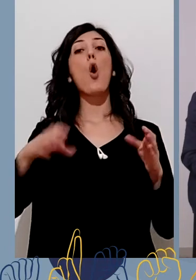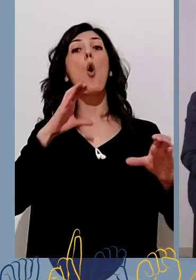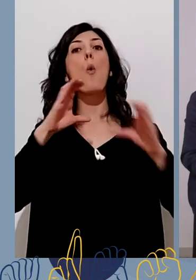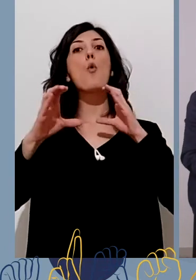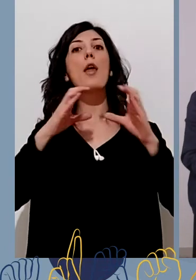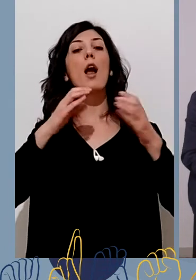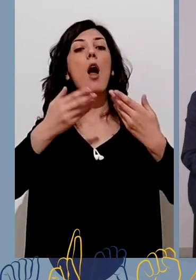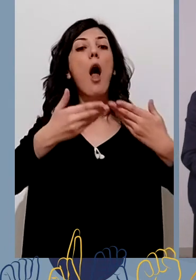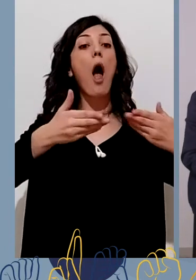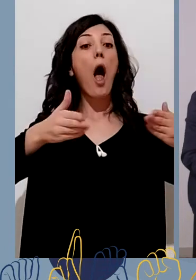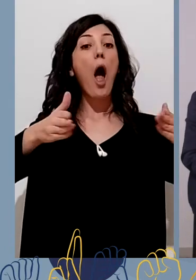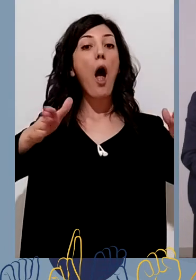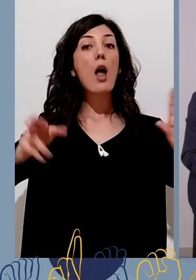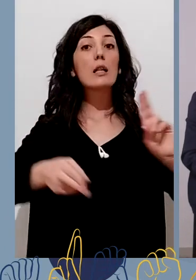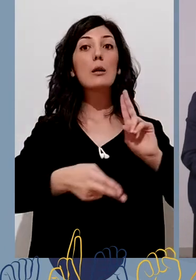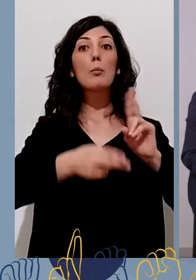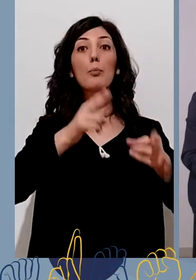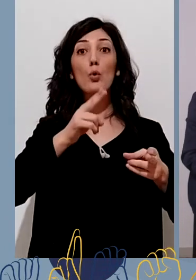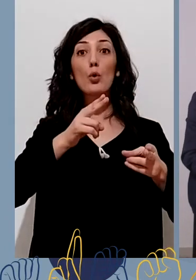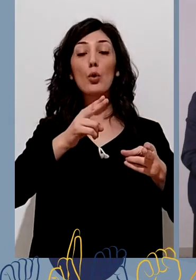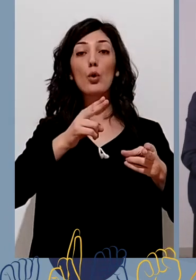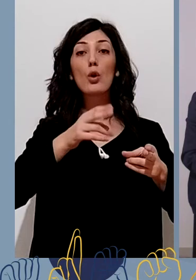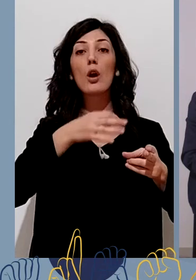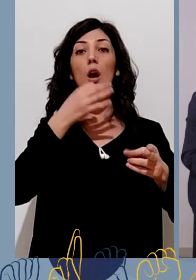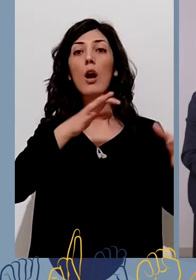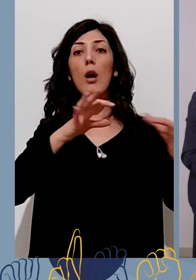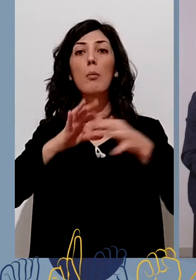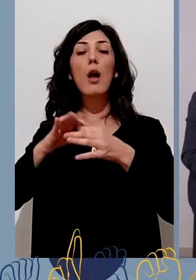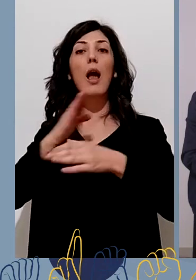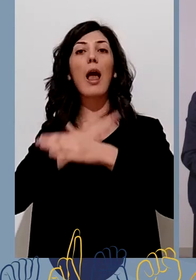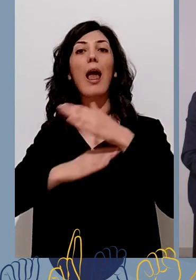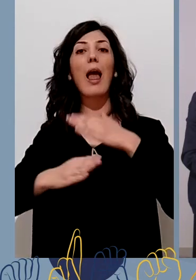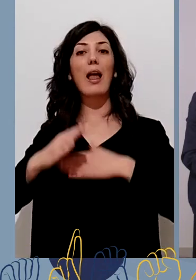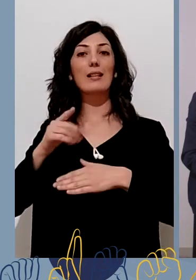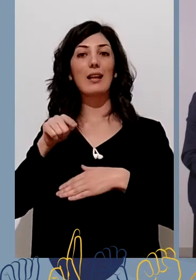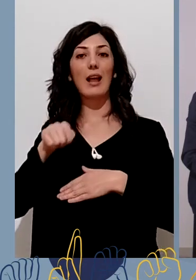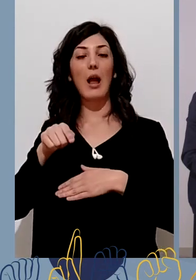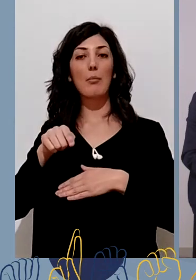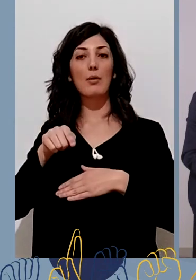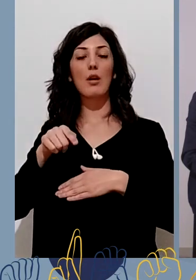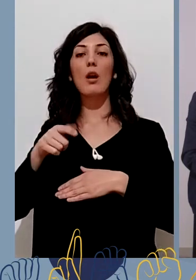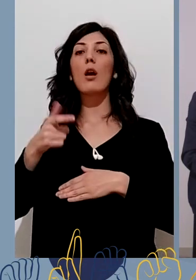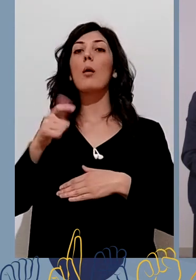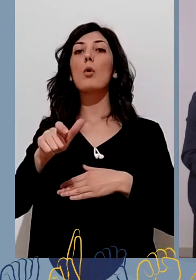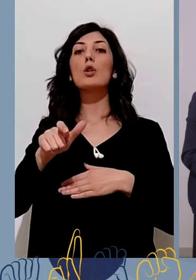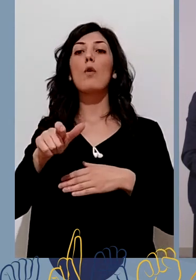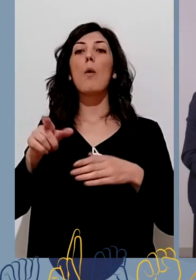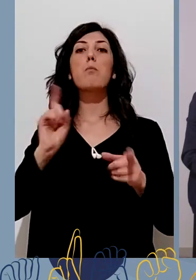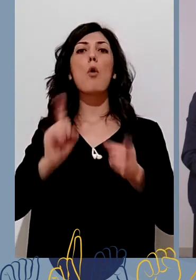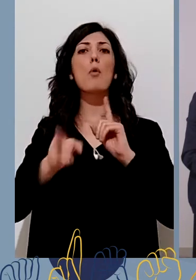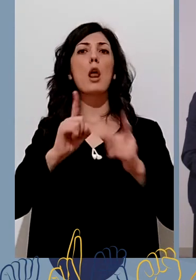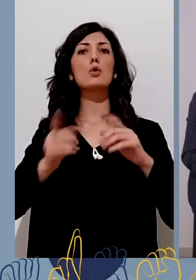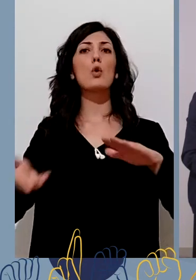essere considerato un handicap. Perché se tutti o la maggior parte della popolazione è in grado